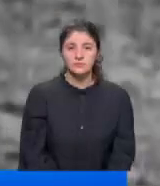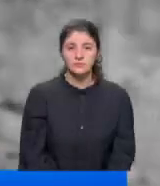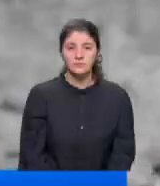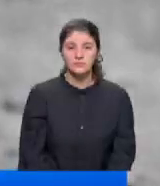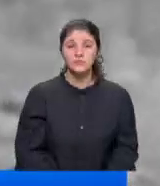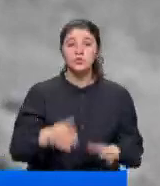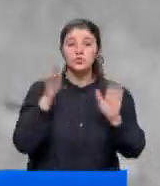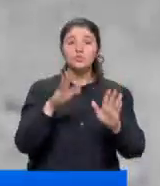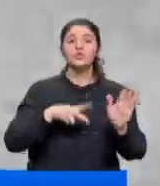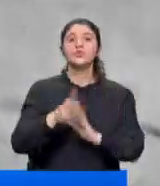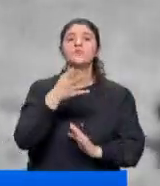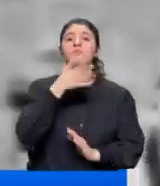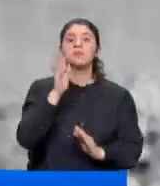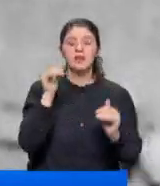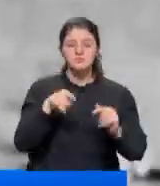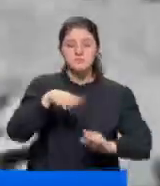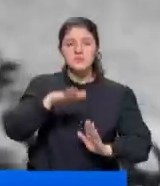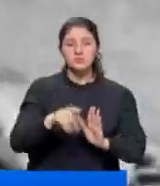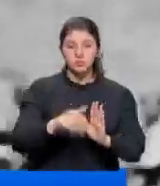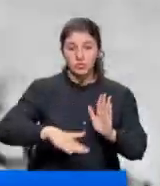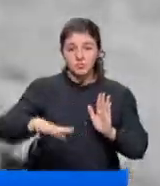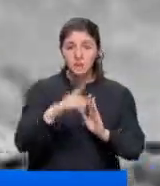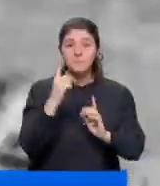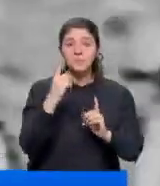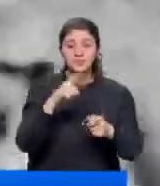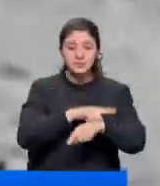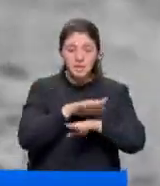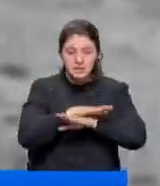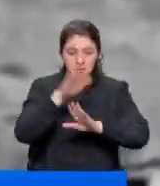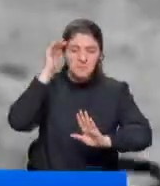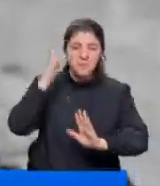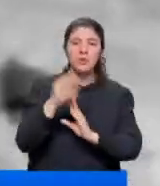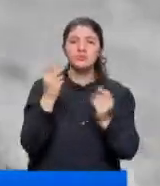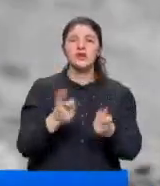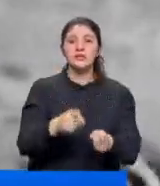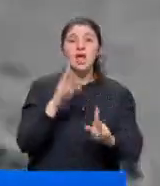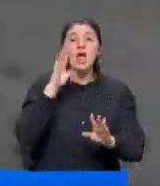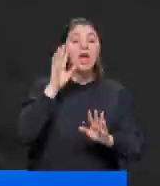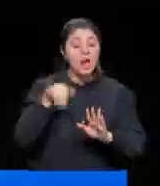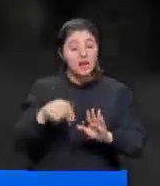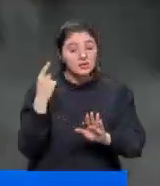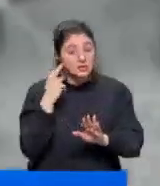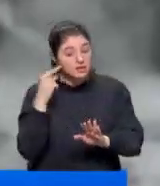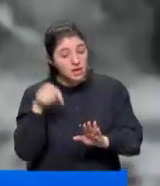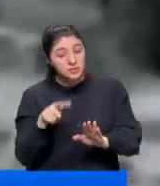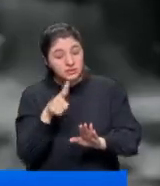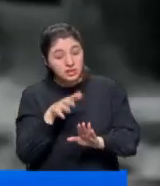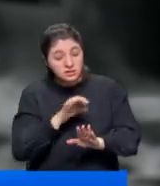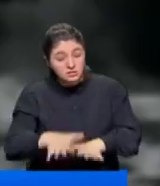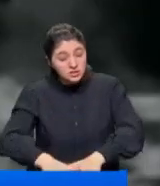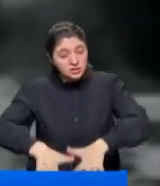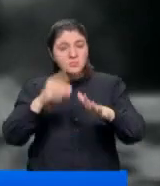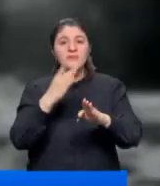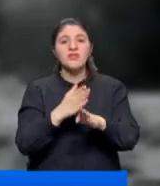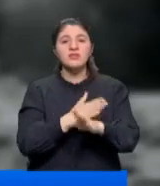Dur Yolcu bilmeden gelip bastığın bu Toprak bir devrin battığı yerdir Eğil de kulak ver bu Sessiz yığın